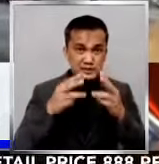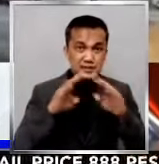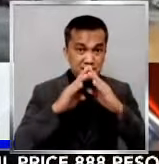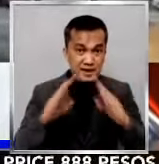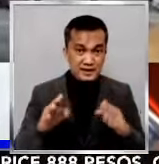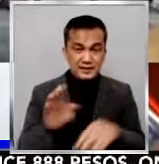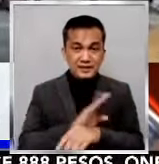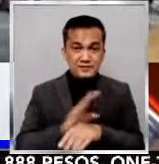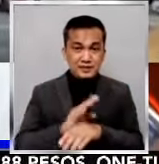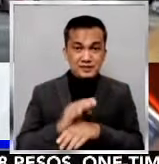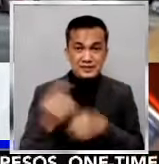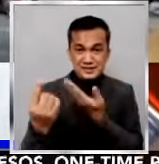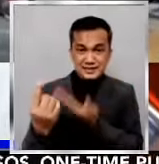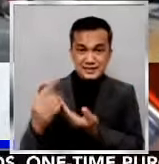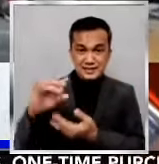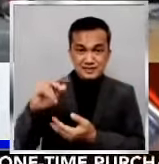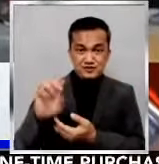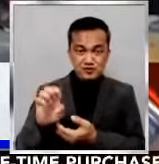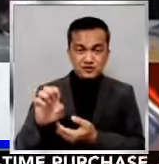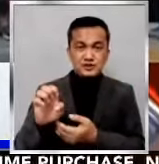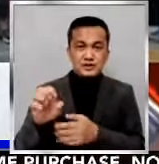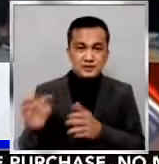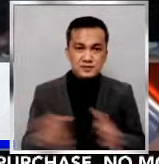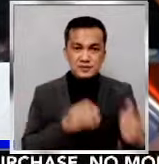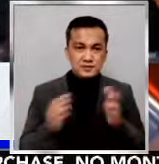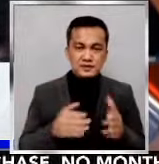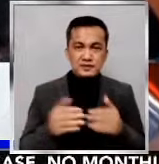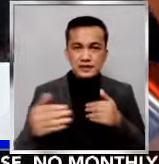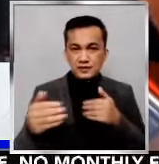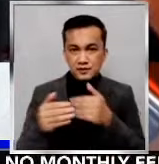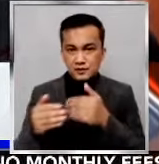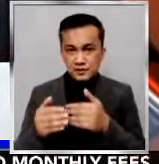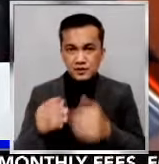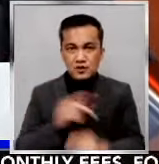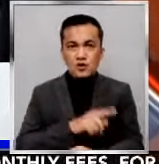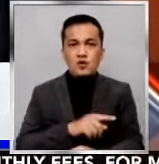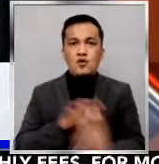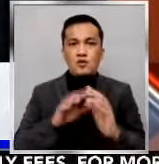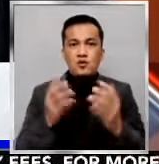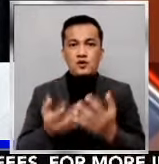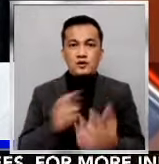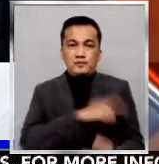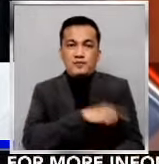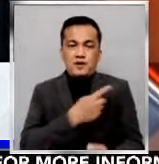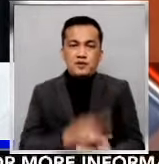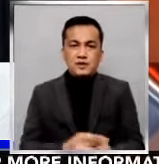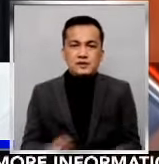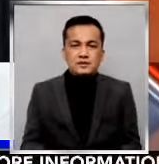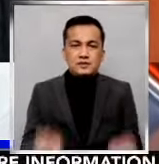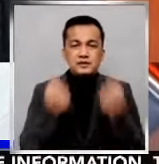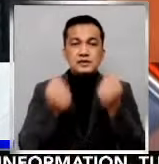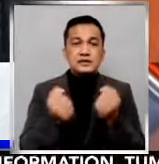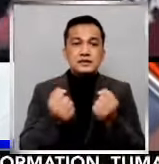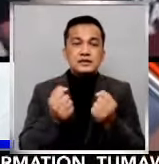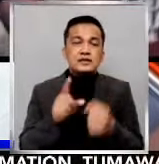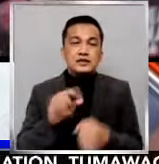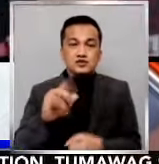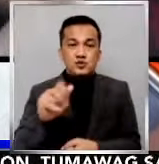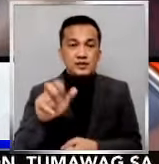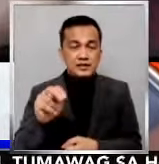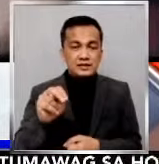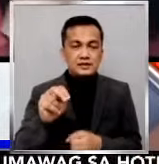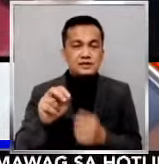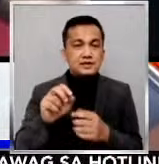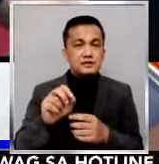paghahanda para sa nalalapit na World Powerlifting Championships sa Halmstad, Sweden sa Setyembre 23.